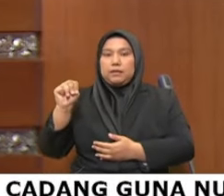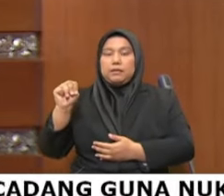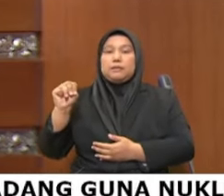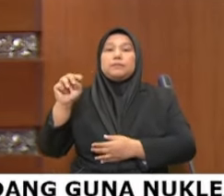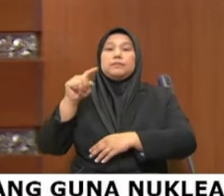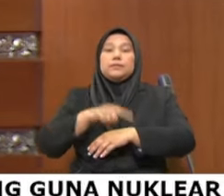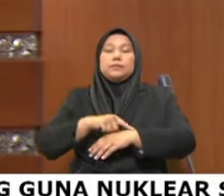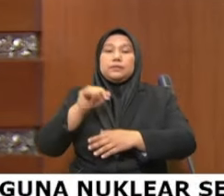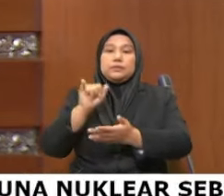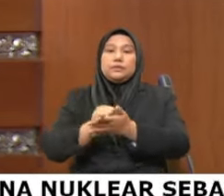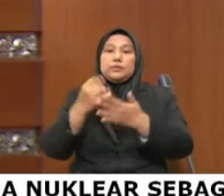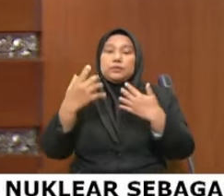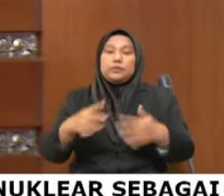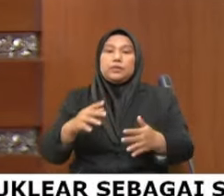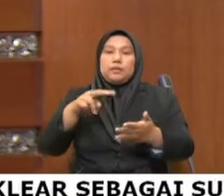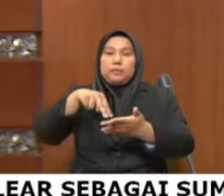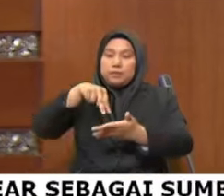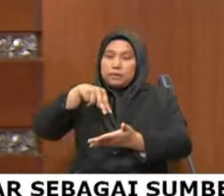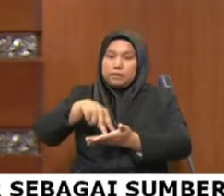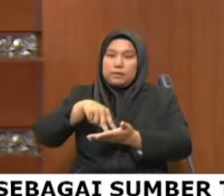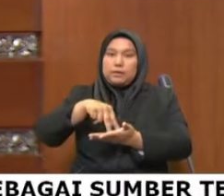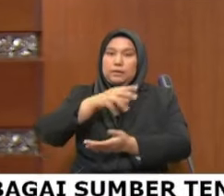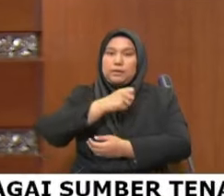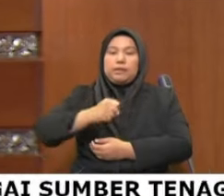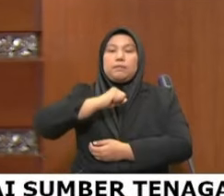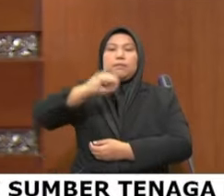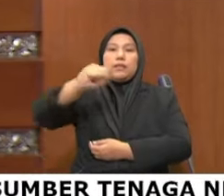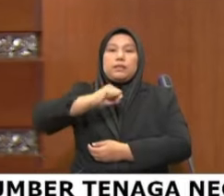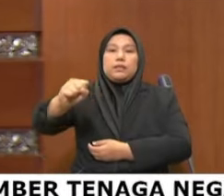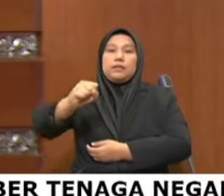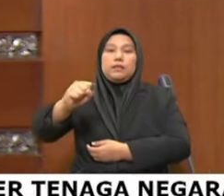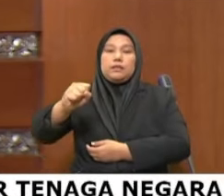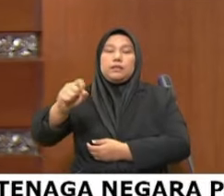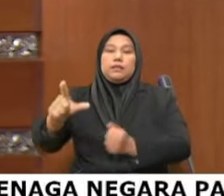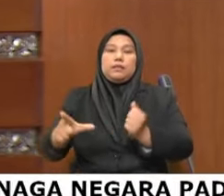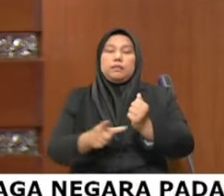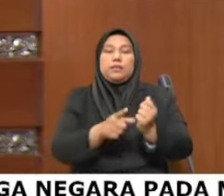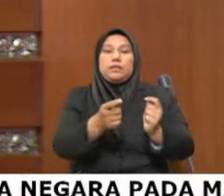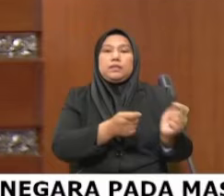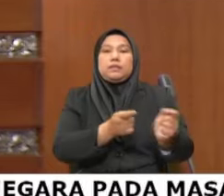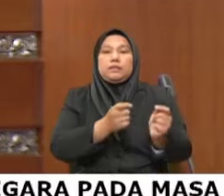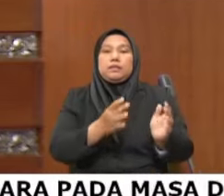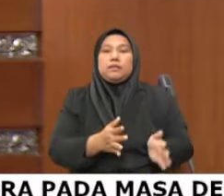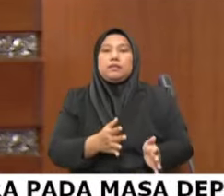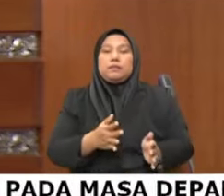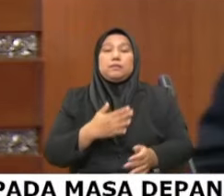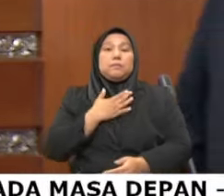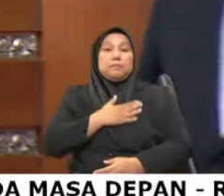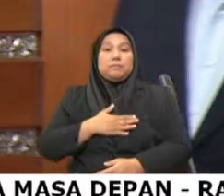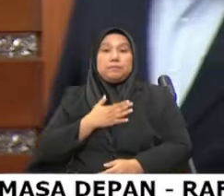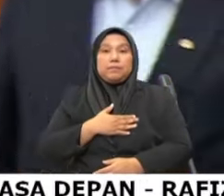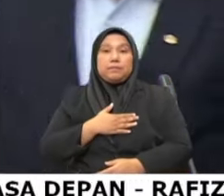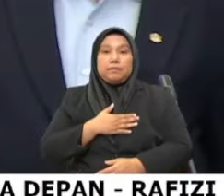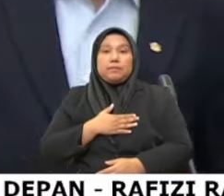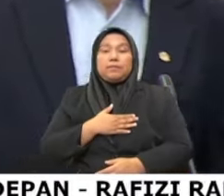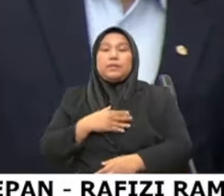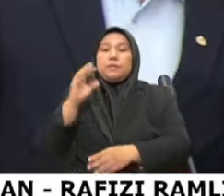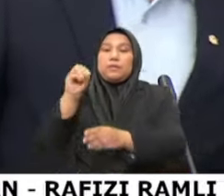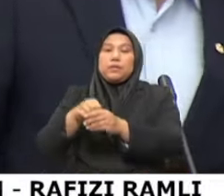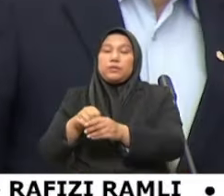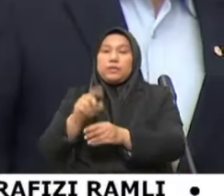telah bantah, dan Timbalan Speaker yang mempenguruskan mesyuarat meminta saya untuk memasukkan satu